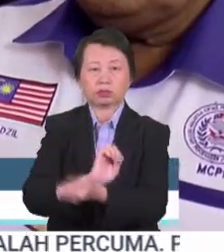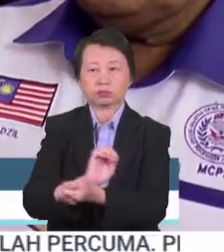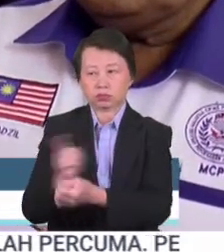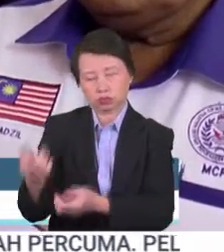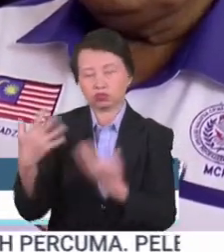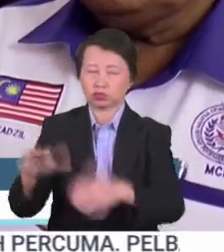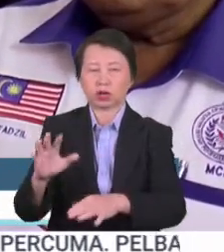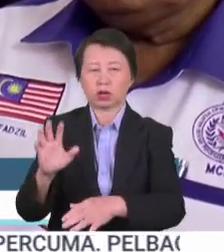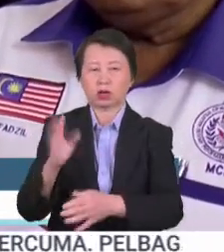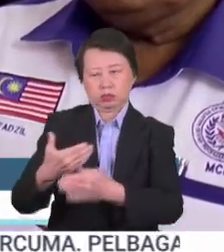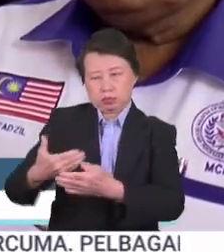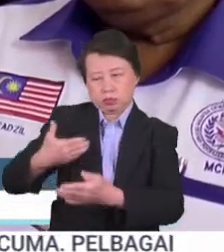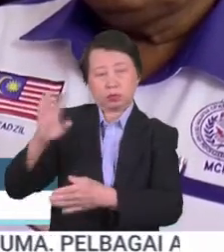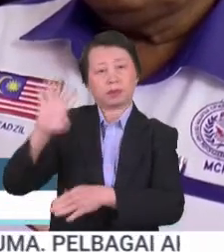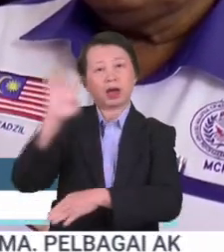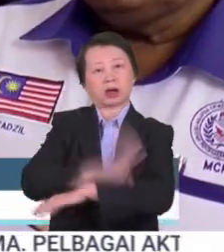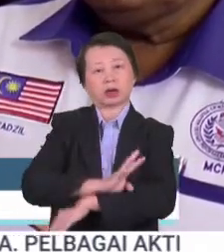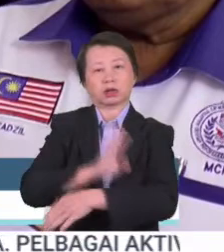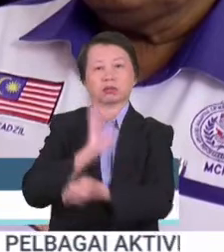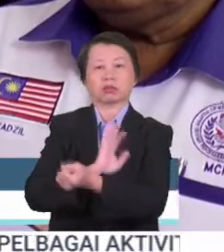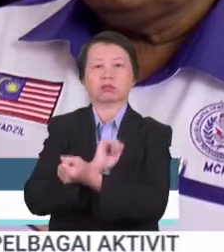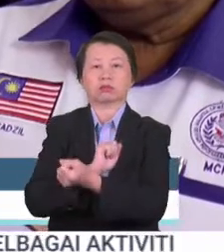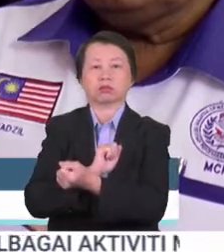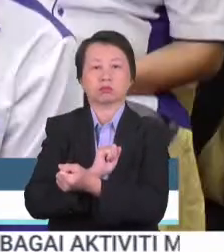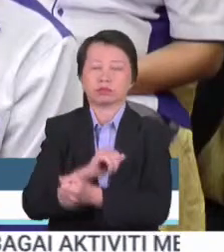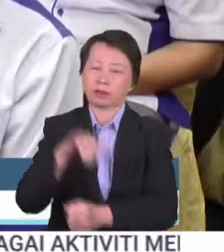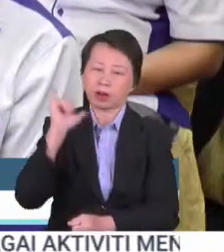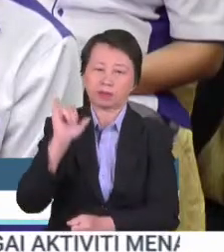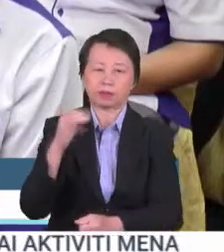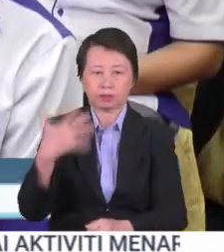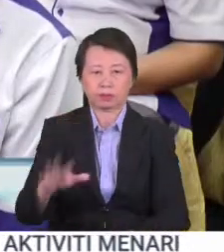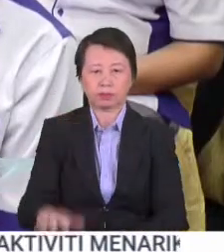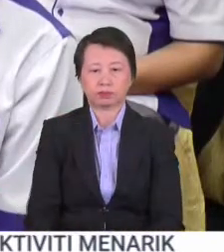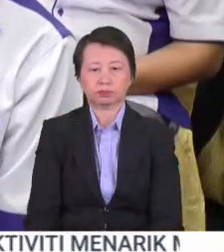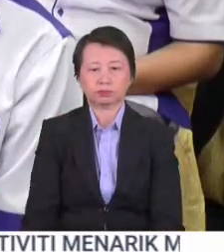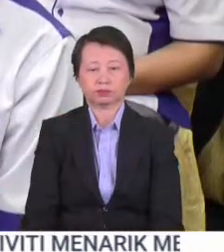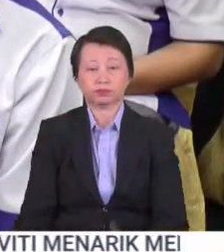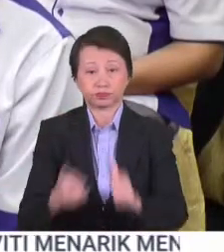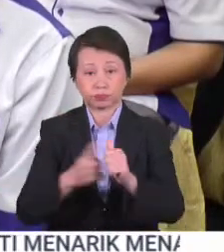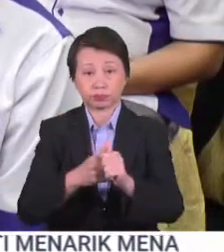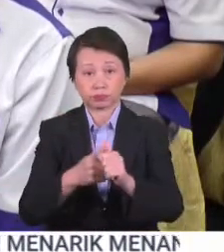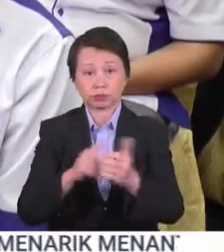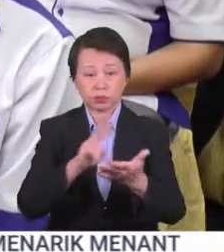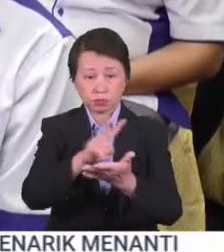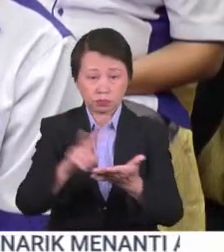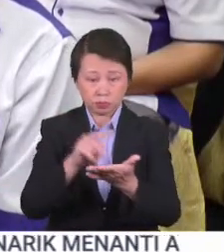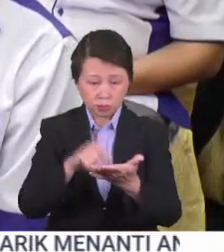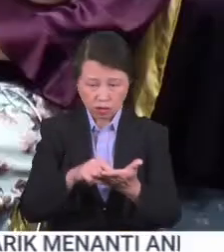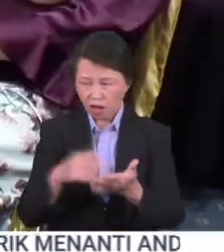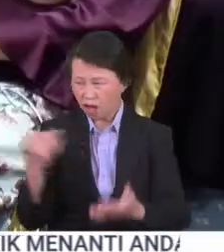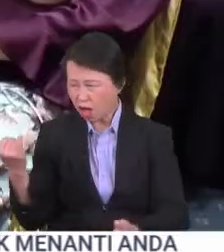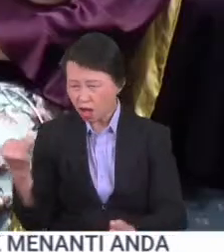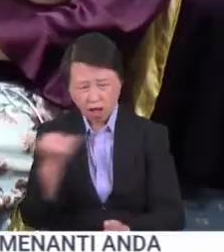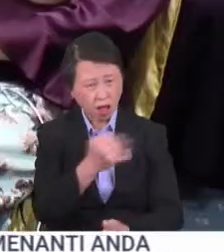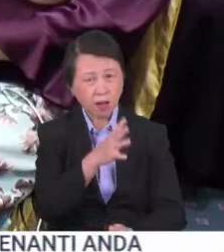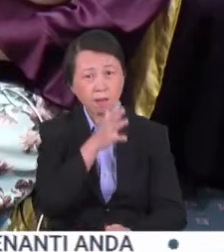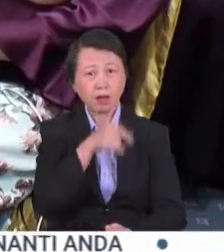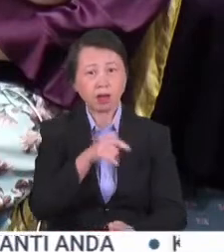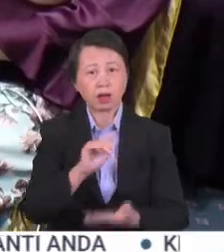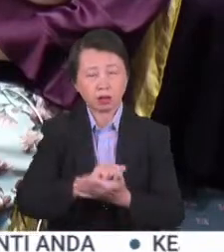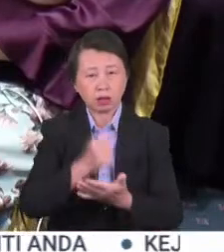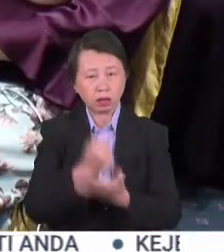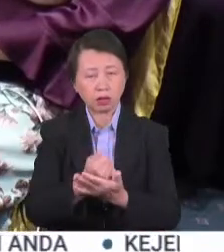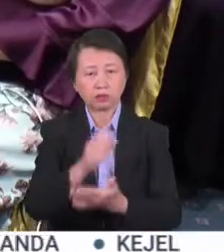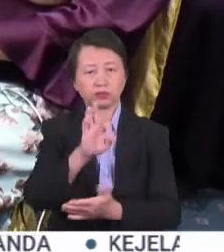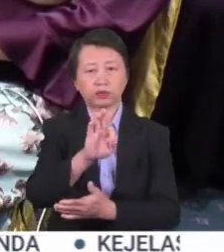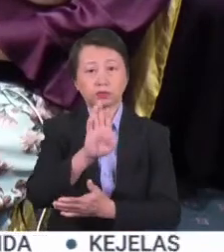4emp hari dan telah dibagi jamin polis malalam terdahulu tular video derhaka ibu yang dimuat naik seorang pemilik akaun